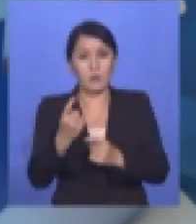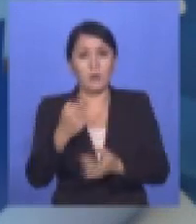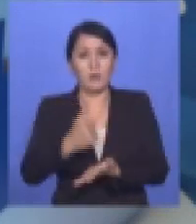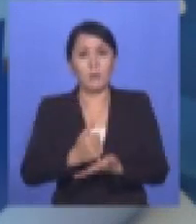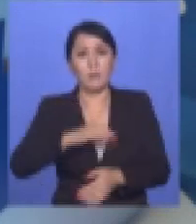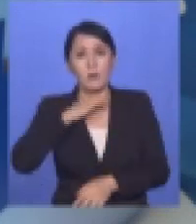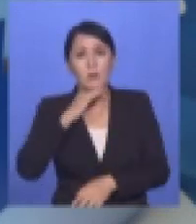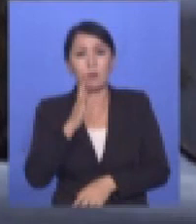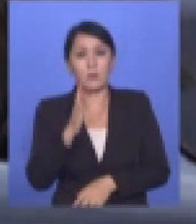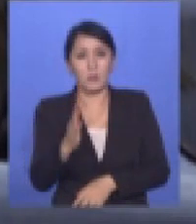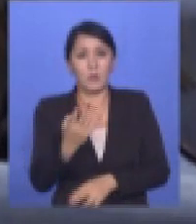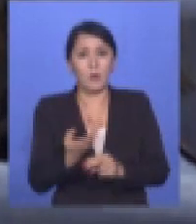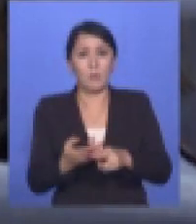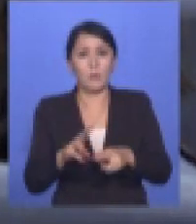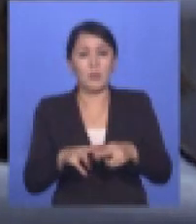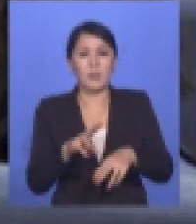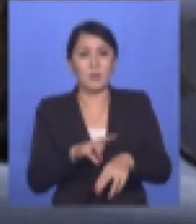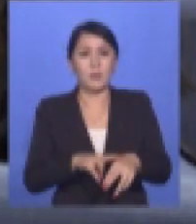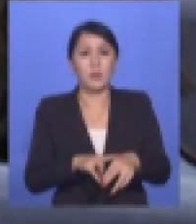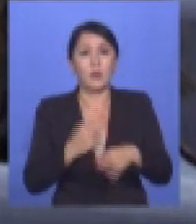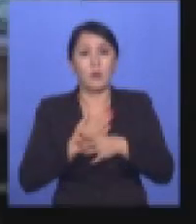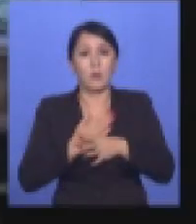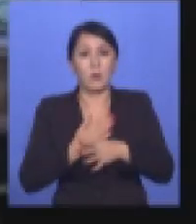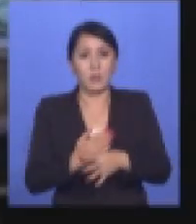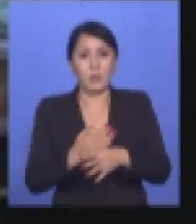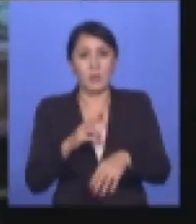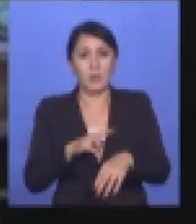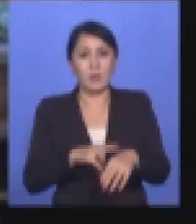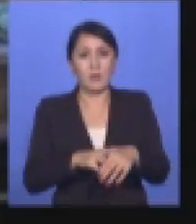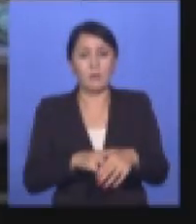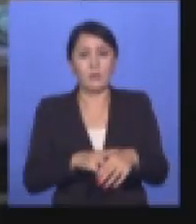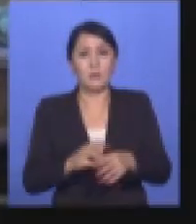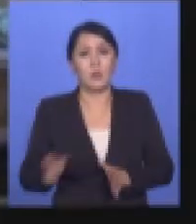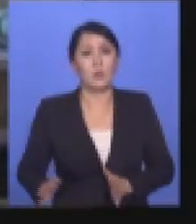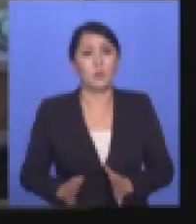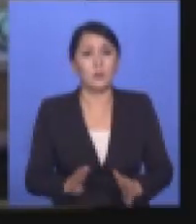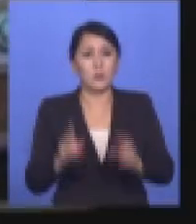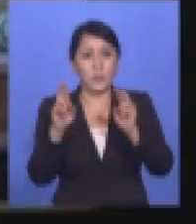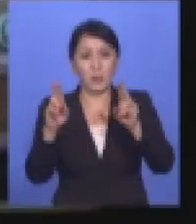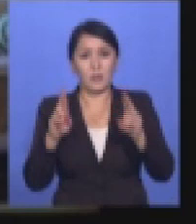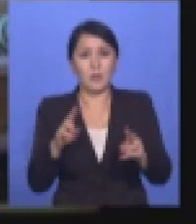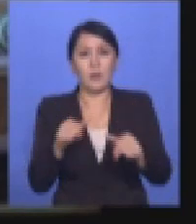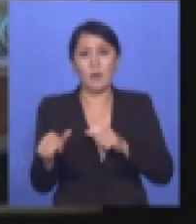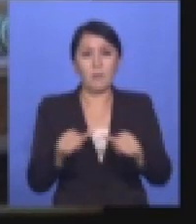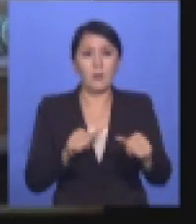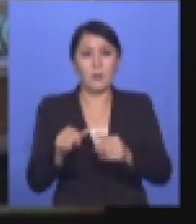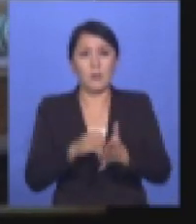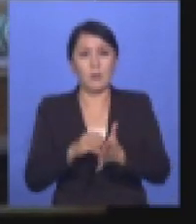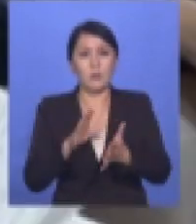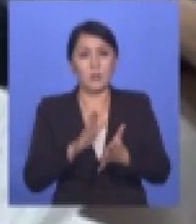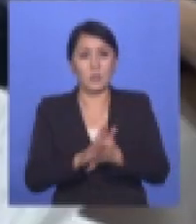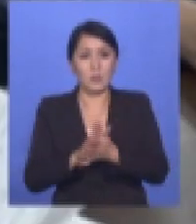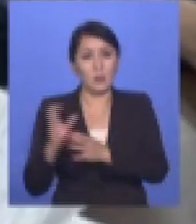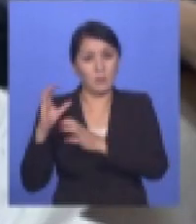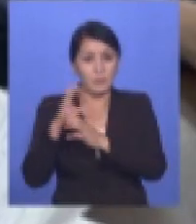енгізуге баса назар аударылып жатыр. Бұл полиция қызметінде де қолға алынған. Тәртіп сақшылары жол жүрісі қағидаларын автоматты